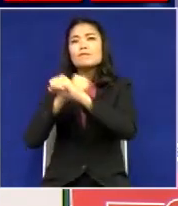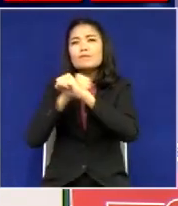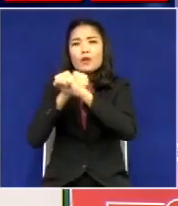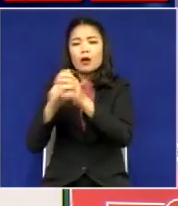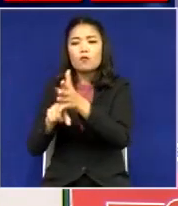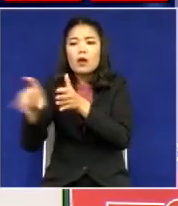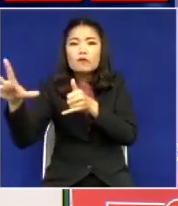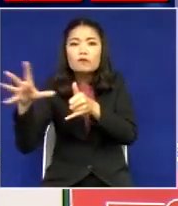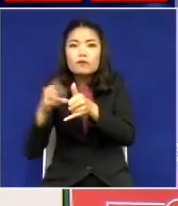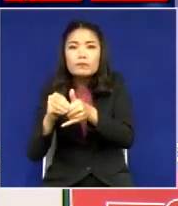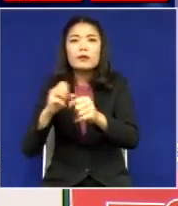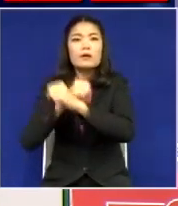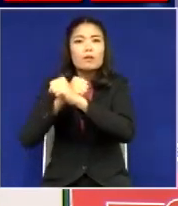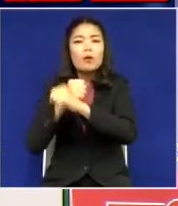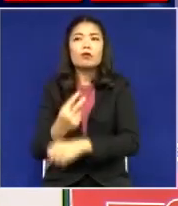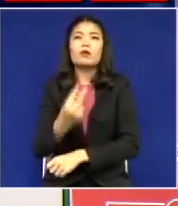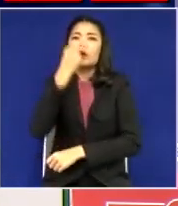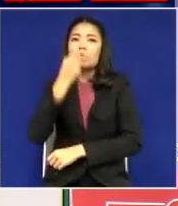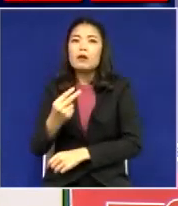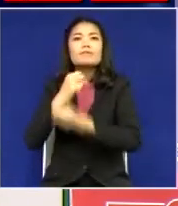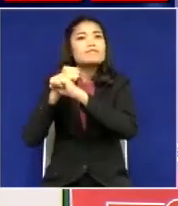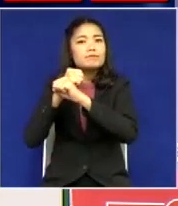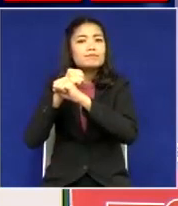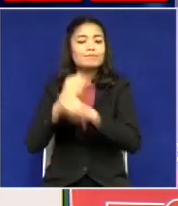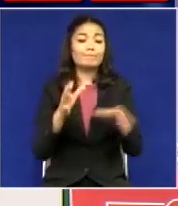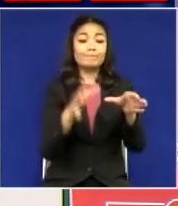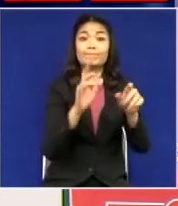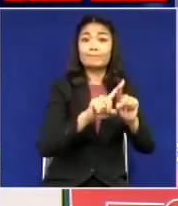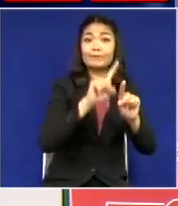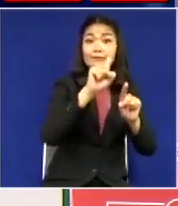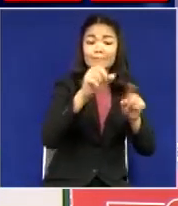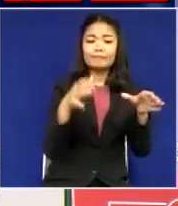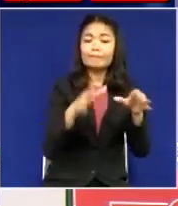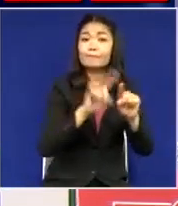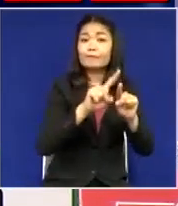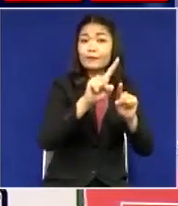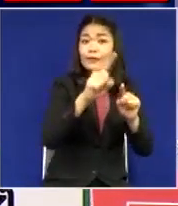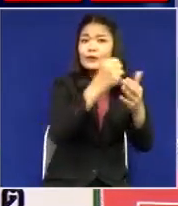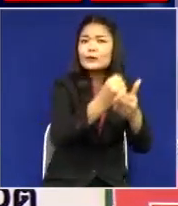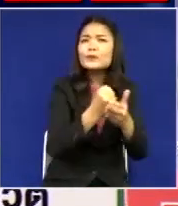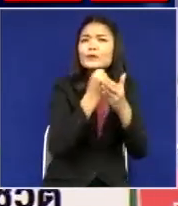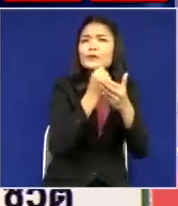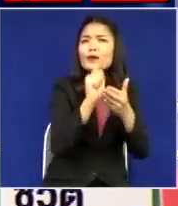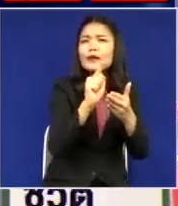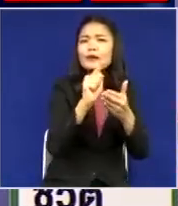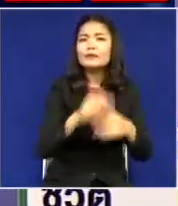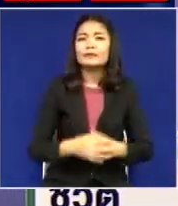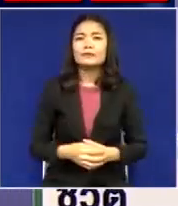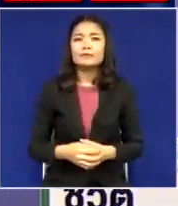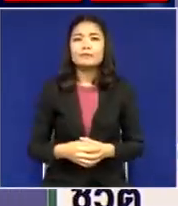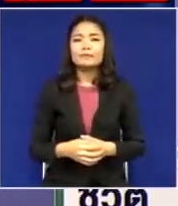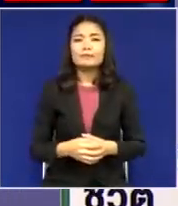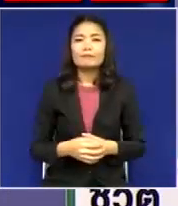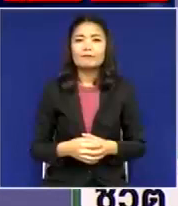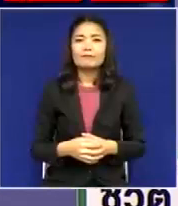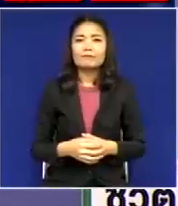างเดินหายใจได้นะครับเรามาเริ่มกันที่กลุ่มแรกนะครับกลุ่มแรกเราพบว่ากลุ่มที่สามารถเพิ่มอนุมูลเ